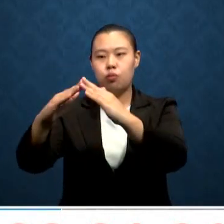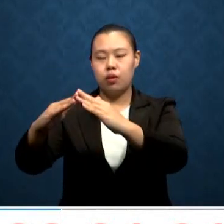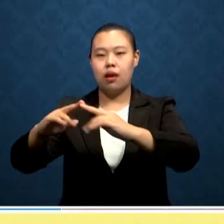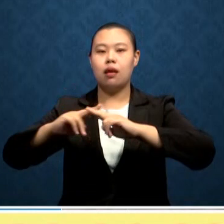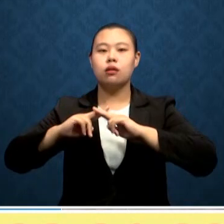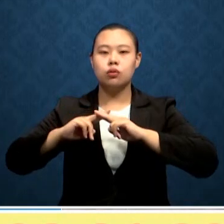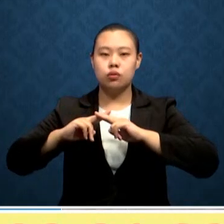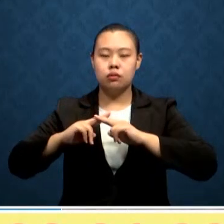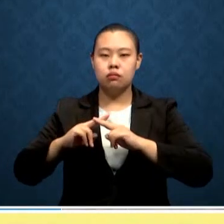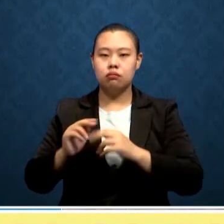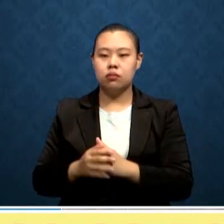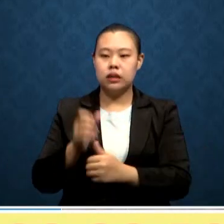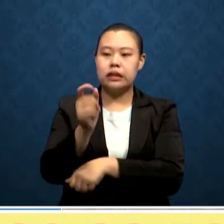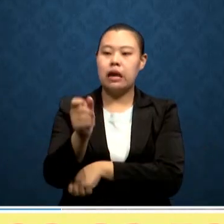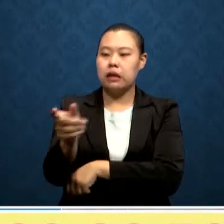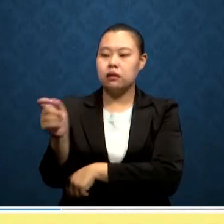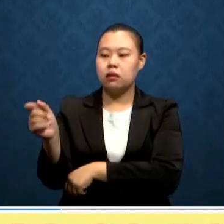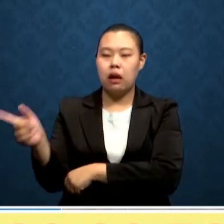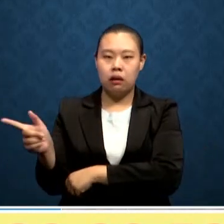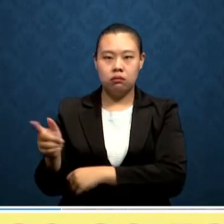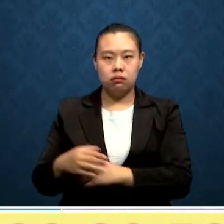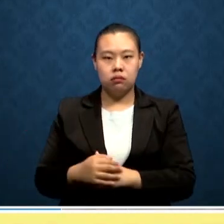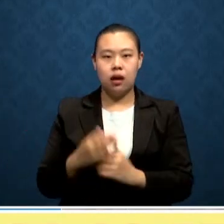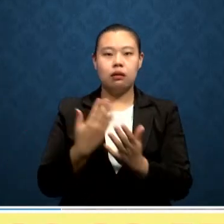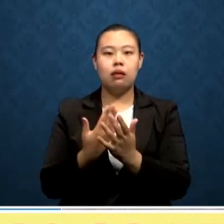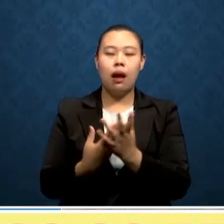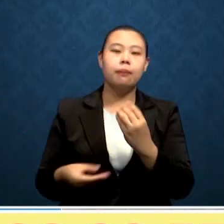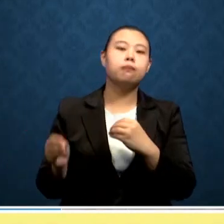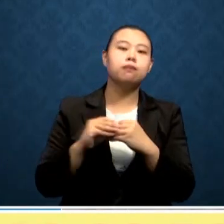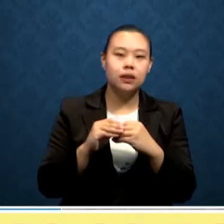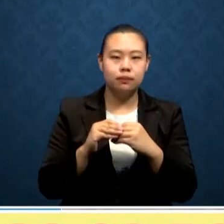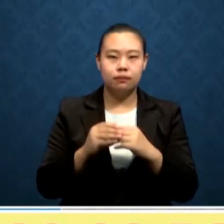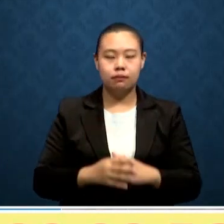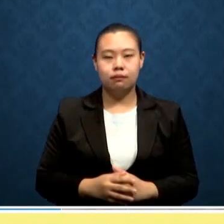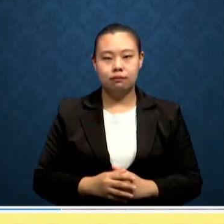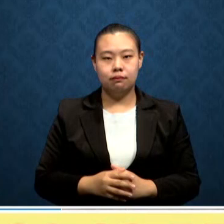ตอบแทนที่เรียกว่าค่าความพร้อมจ่าย